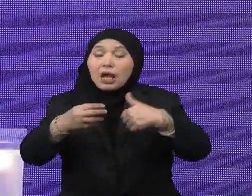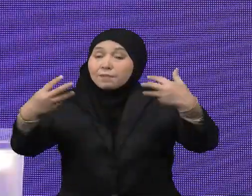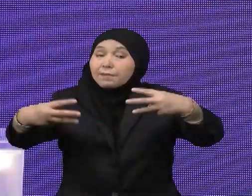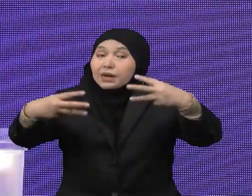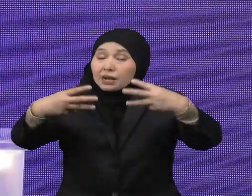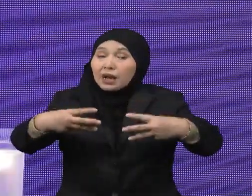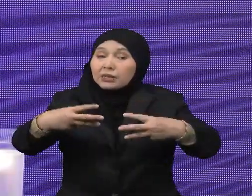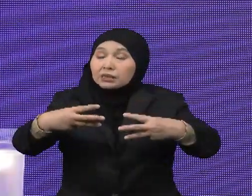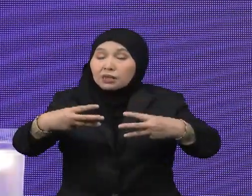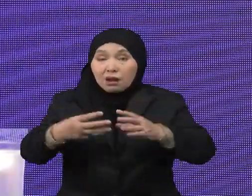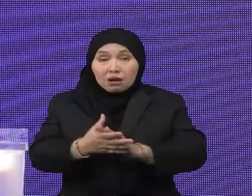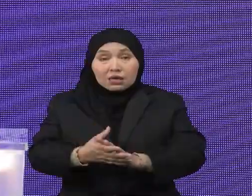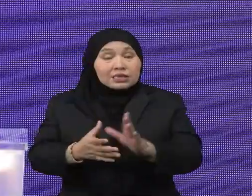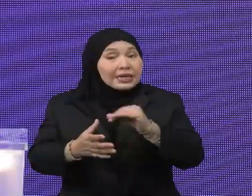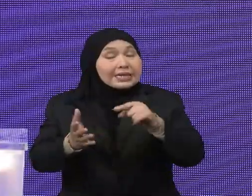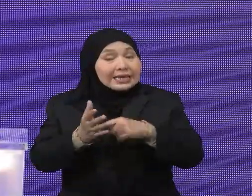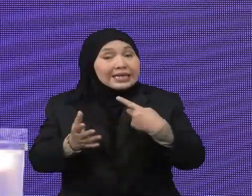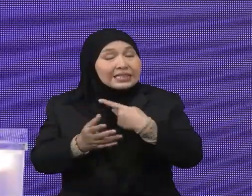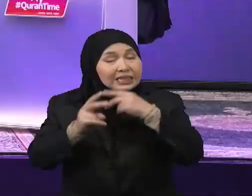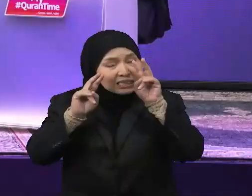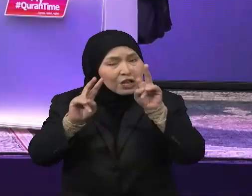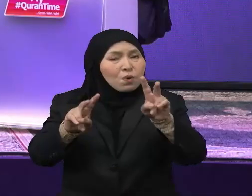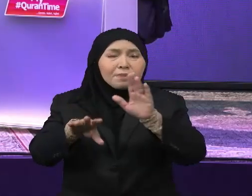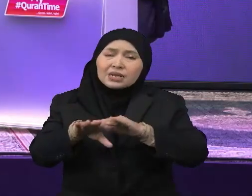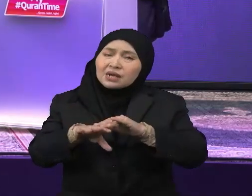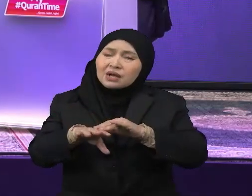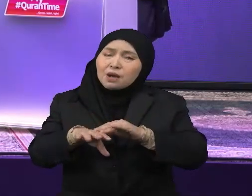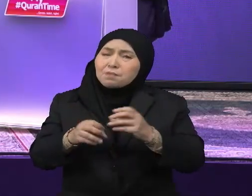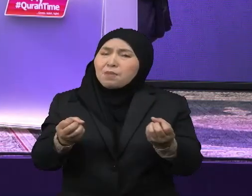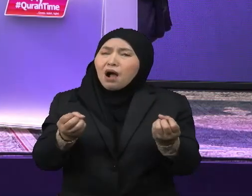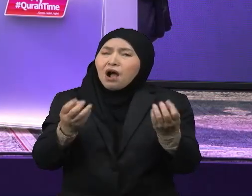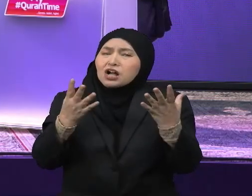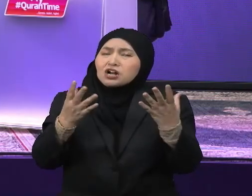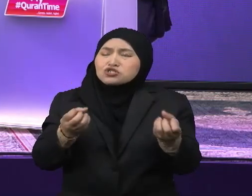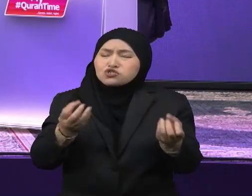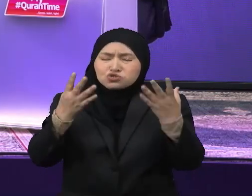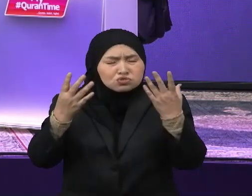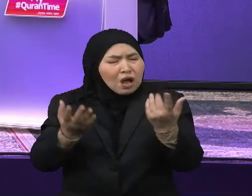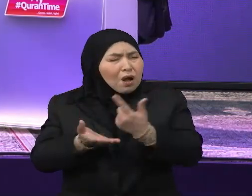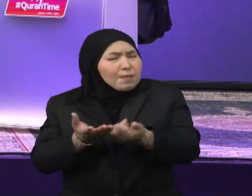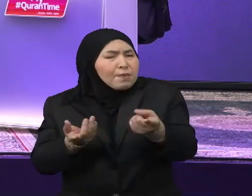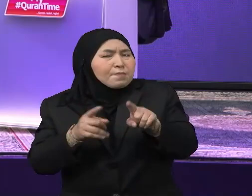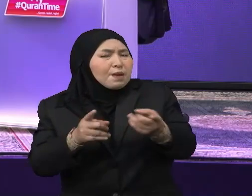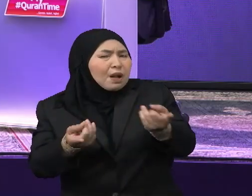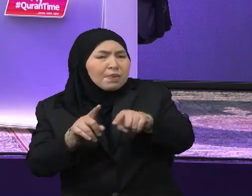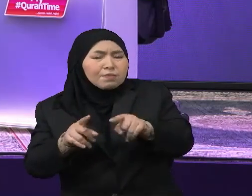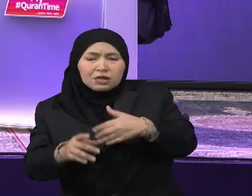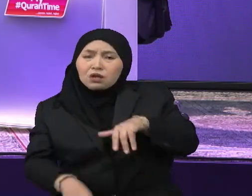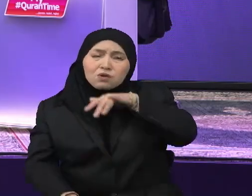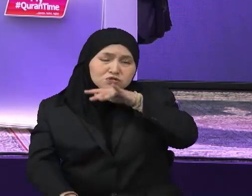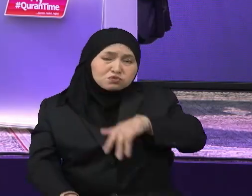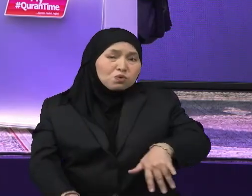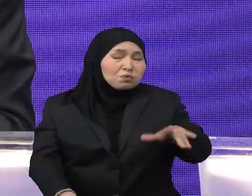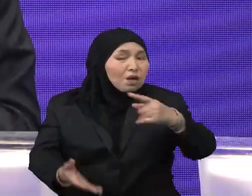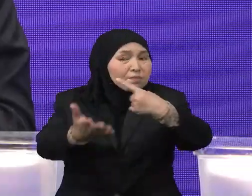ya perihal Peperangan Dan ini kita melihat pada banyak insiden-insiden di mana Nabi Shallallahu Alaihi Wasallam